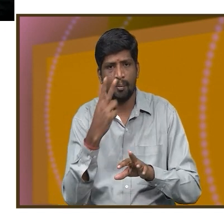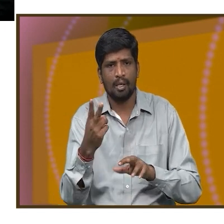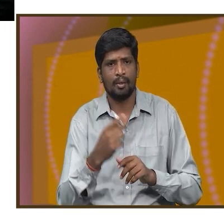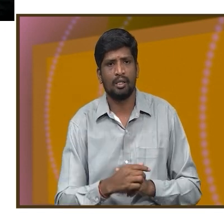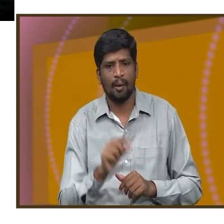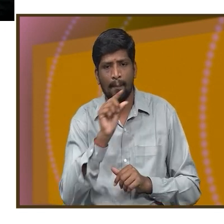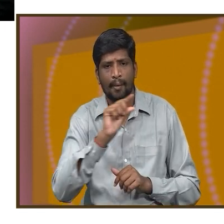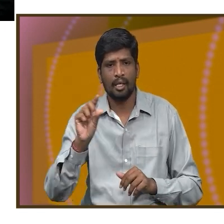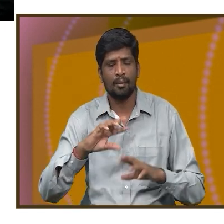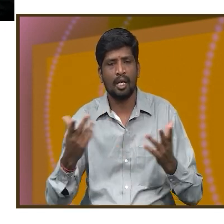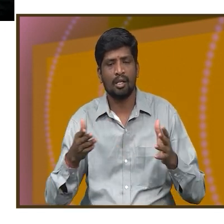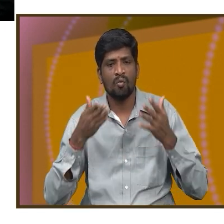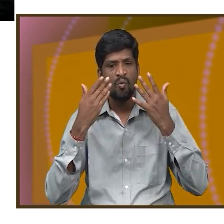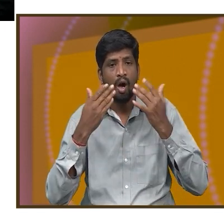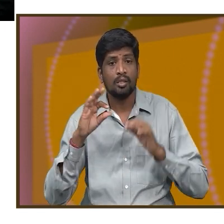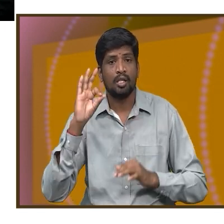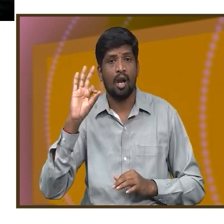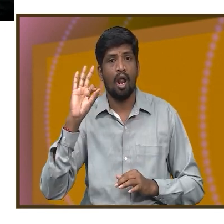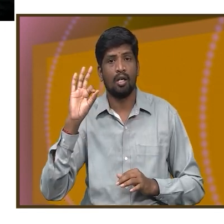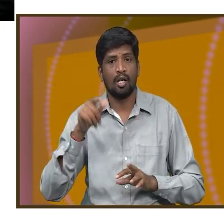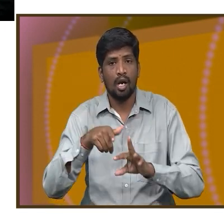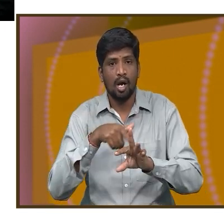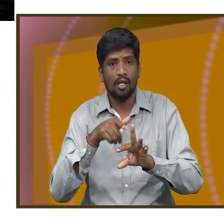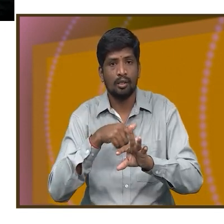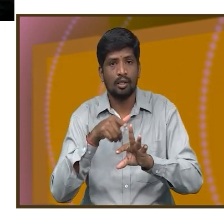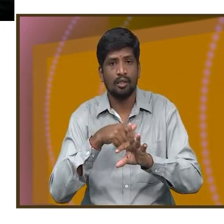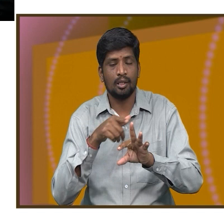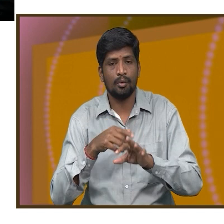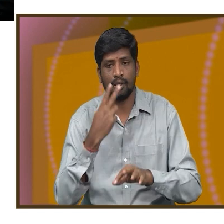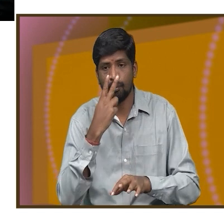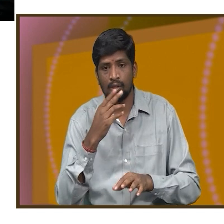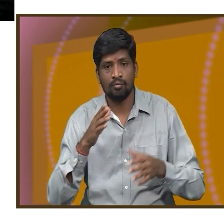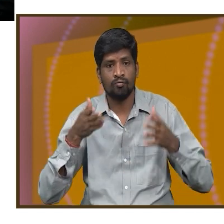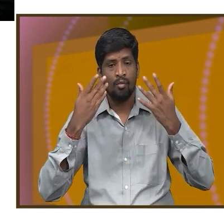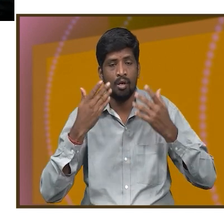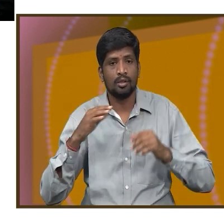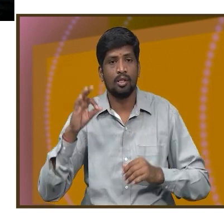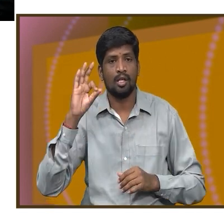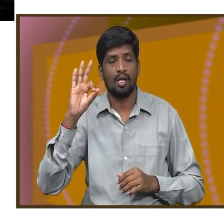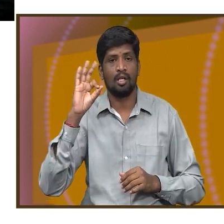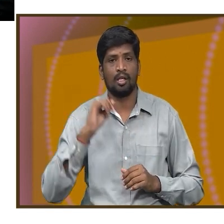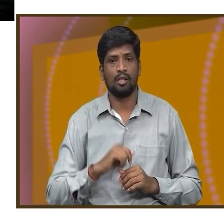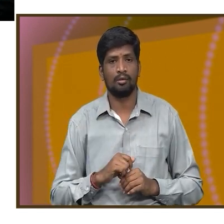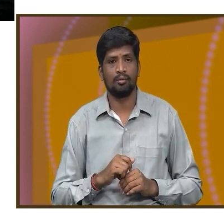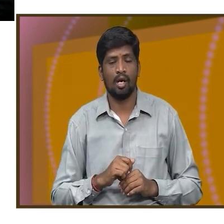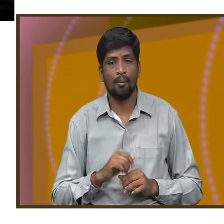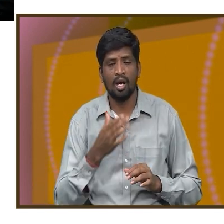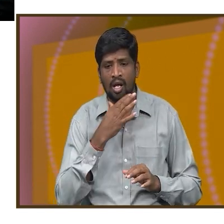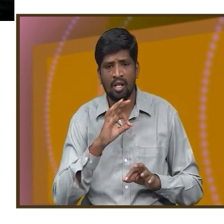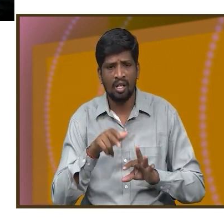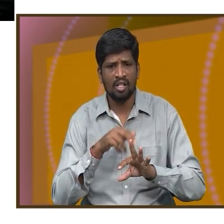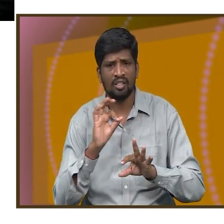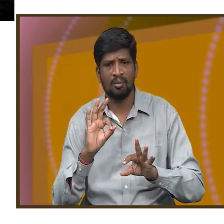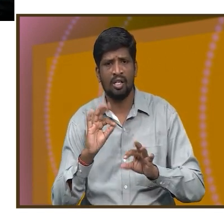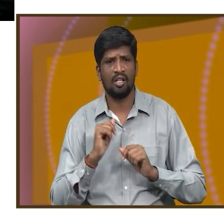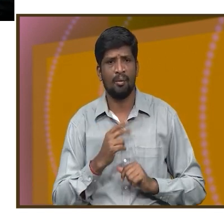ஒரு பெயரிடப்படாத ஒரு நறுமணம், அந்த சிறுமியினுடைய ஒரு பாத வாசனை வேறு, இத்தனையும் ஒரு மிகுந்த ஒரு செருப்பாக என்ன